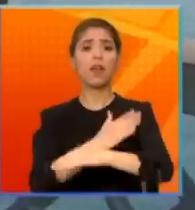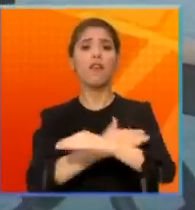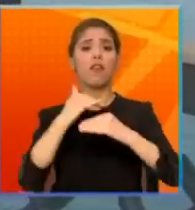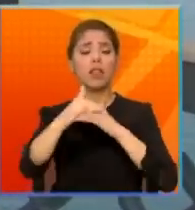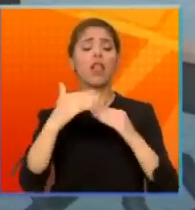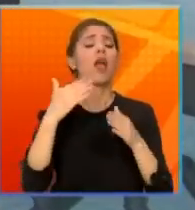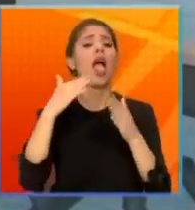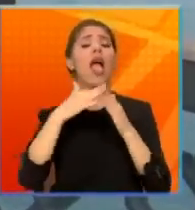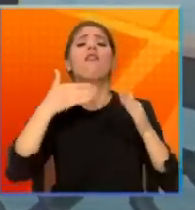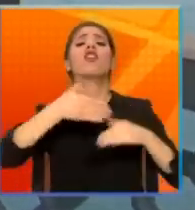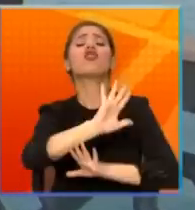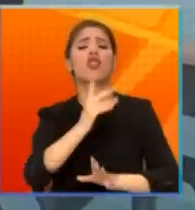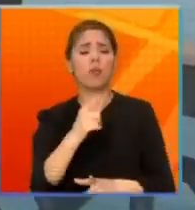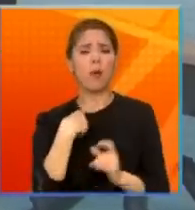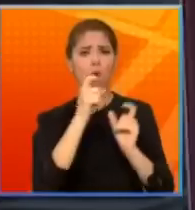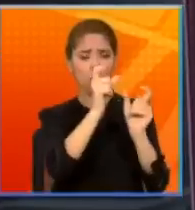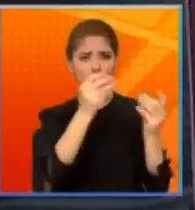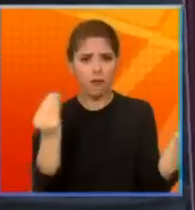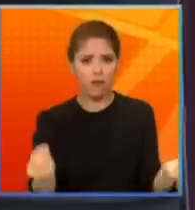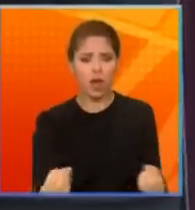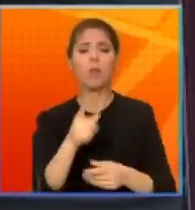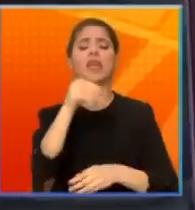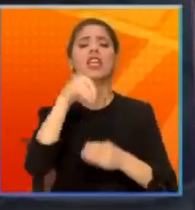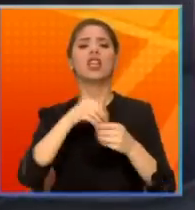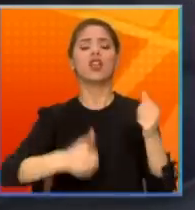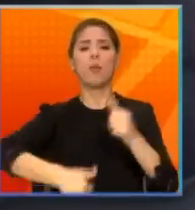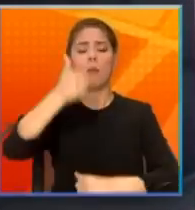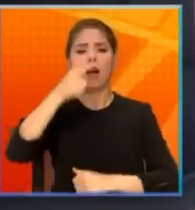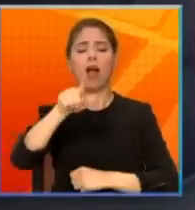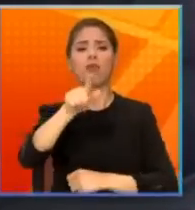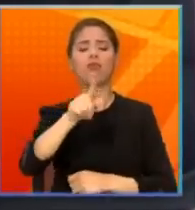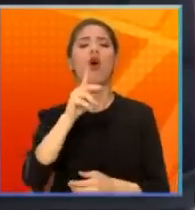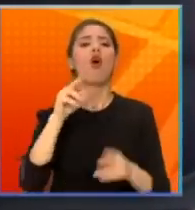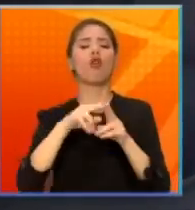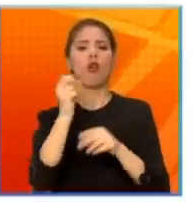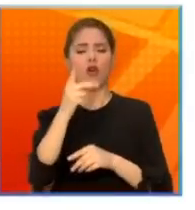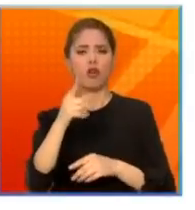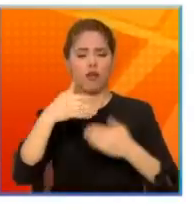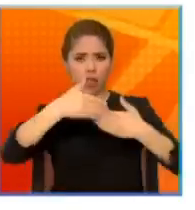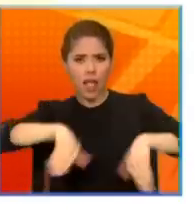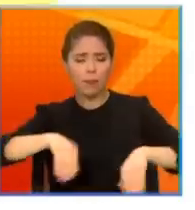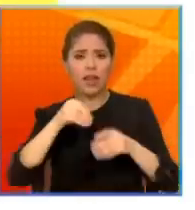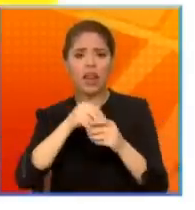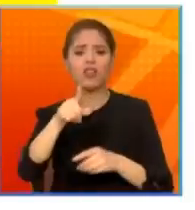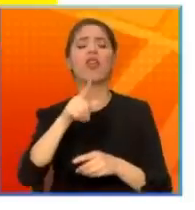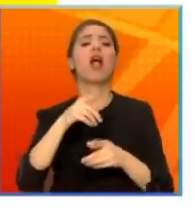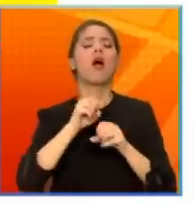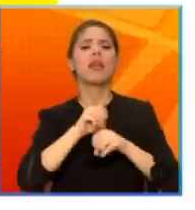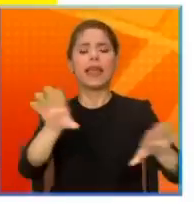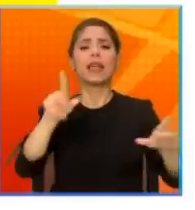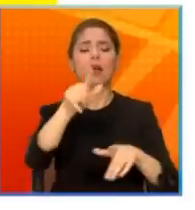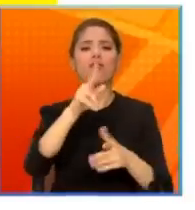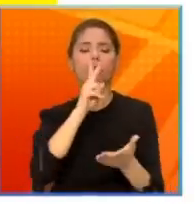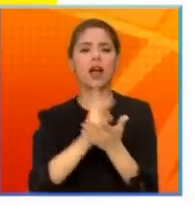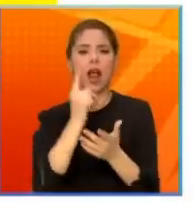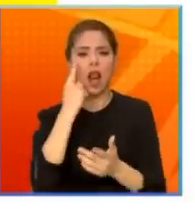Vatandaşımıza evden çıkmaması konusunda uyarılarımızı yapıyoruz. İçişleri Bakanlığı'nın koronavirüs tedbirleri için yayınladığı genelgeyle 65 yaş ve